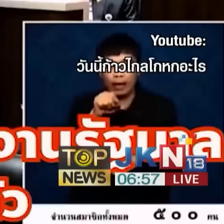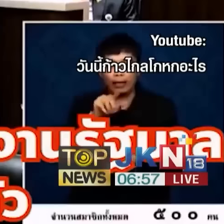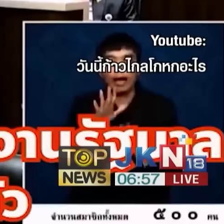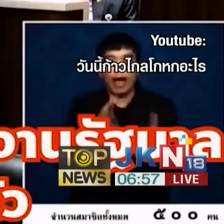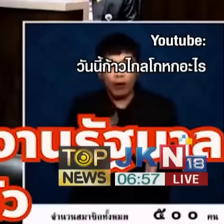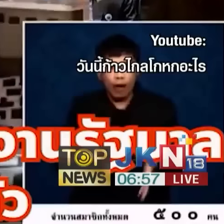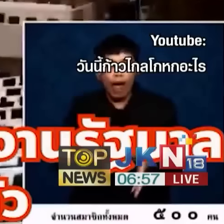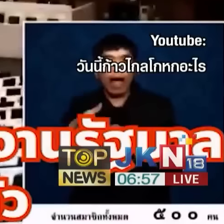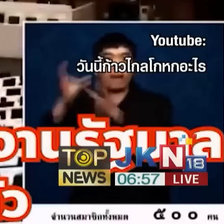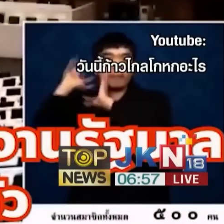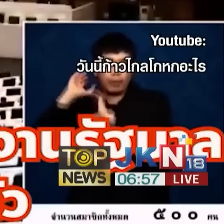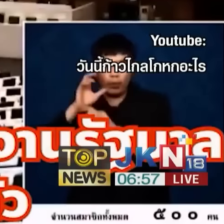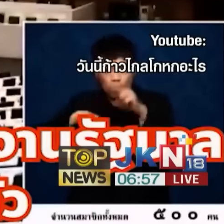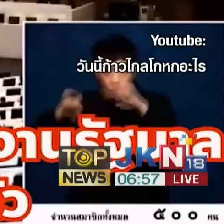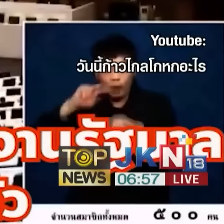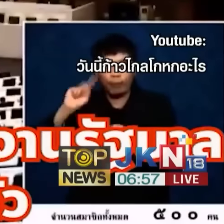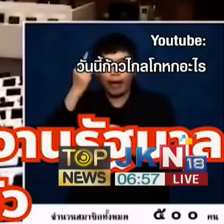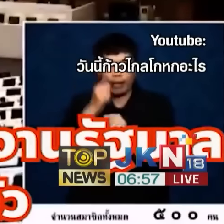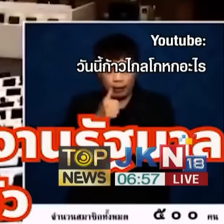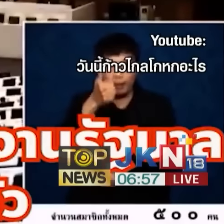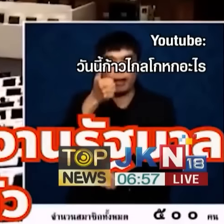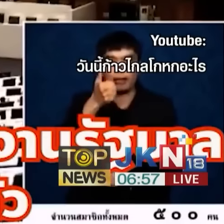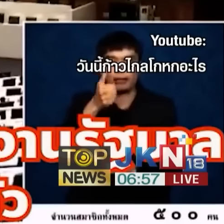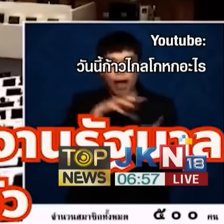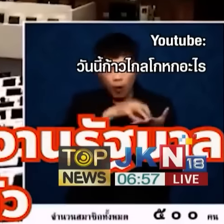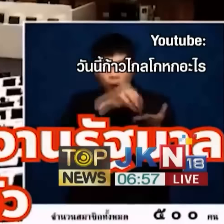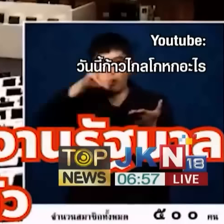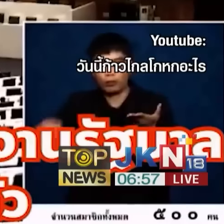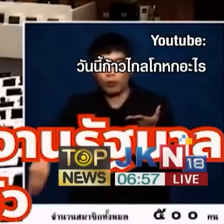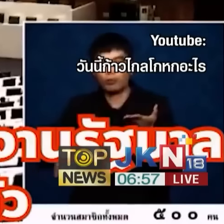ครับ ผมยังไม่จบนะครับท่านประธานผมยังไม่จบครับ